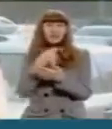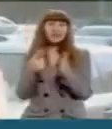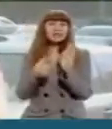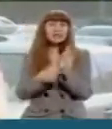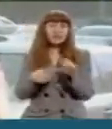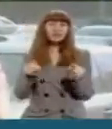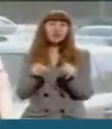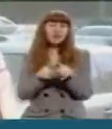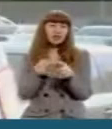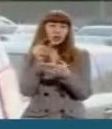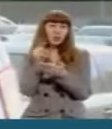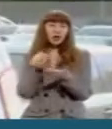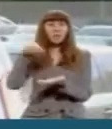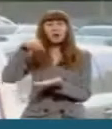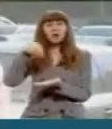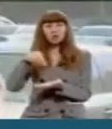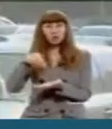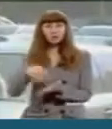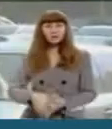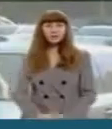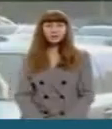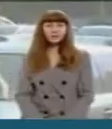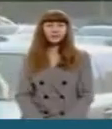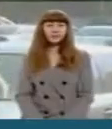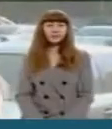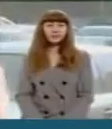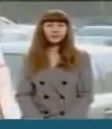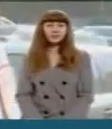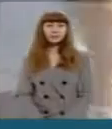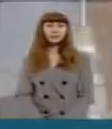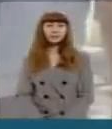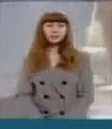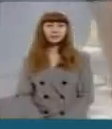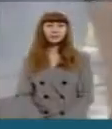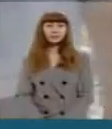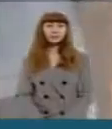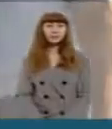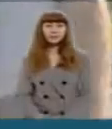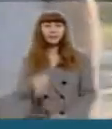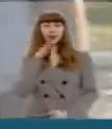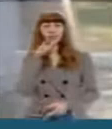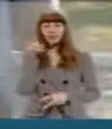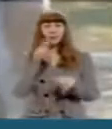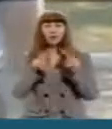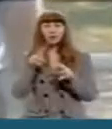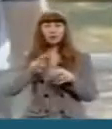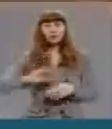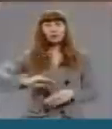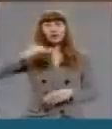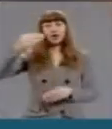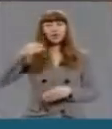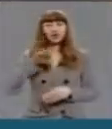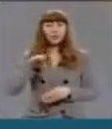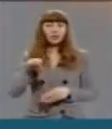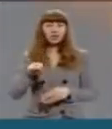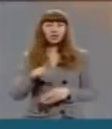қылмыстық кодексінің 296 бабы бойынша сотқа дейінгі тергеп-тексеру шарасы тағайындалды. Жалпы аталған іс-шара барысында жыл сайын Қостанай